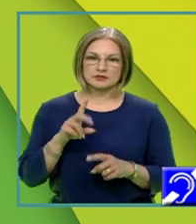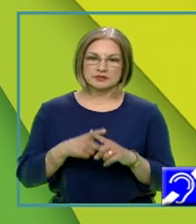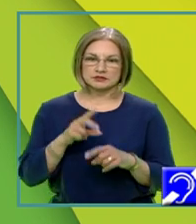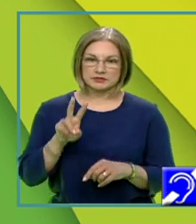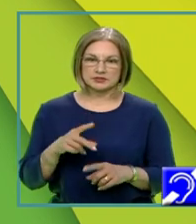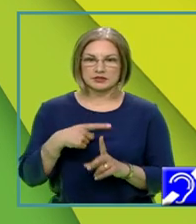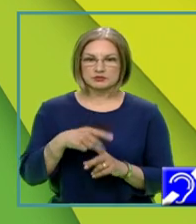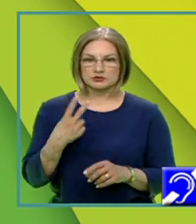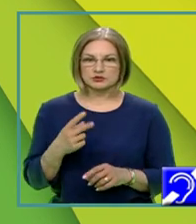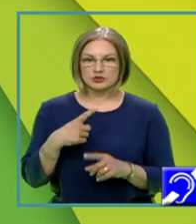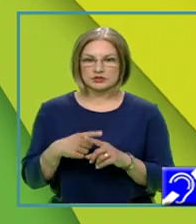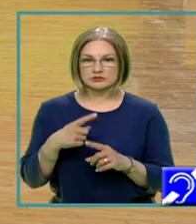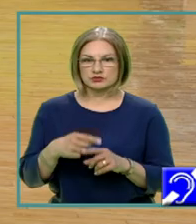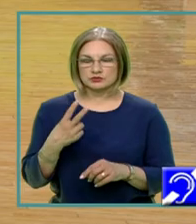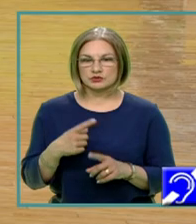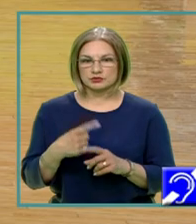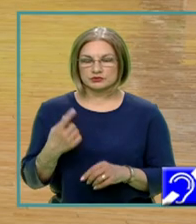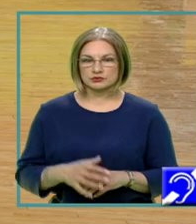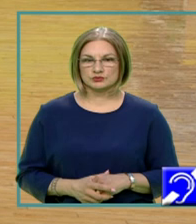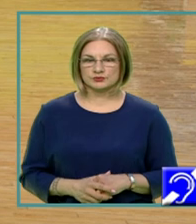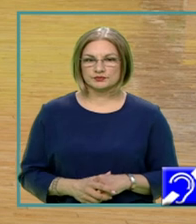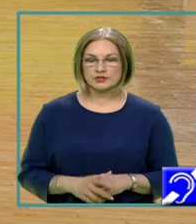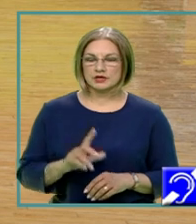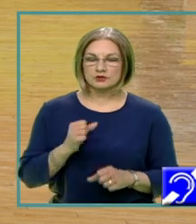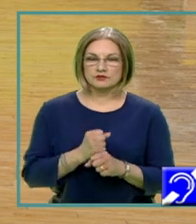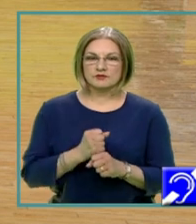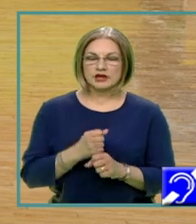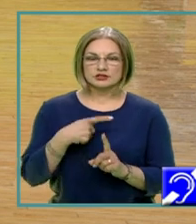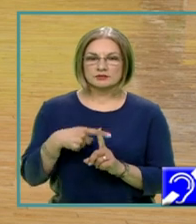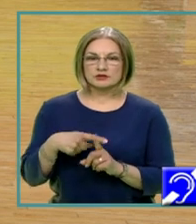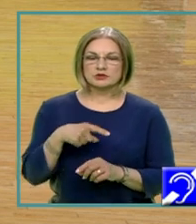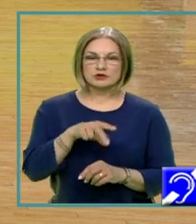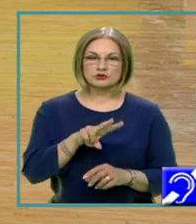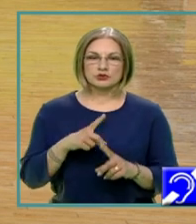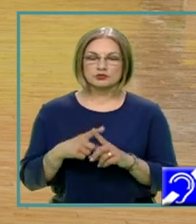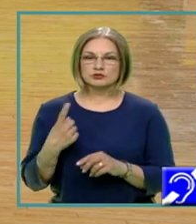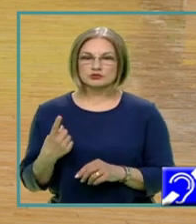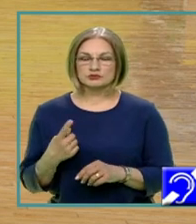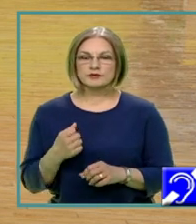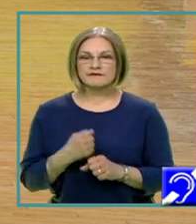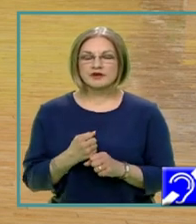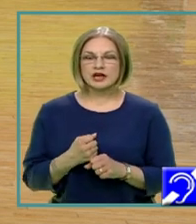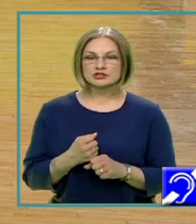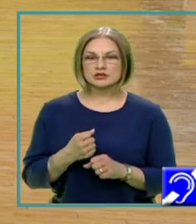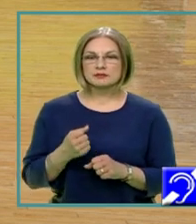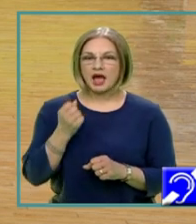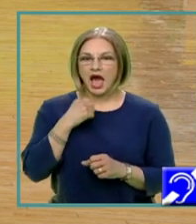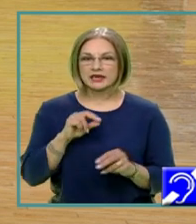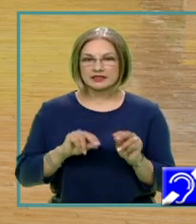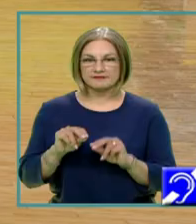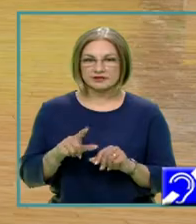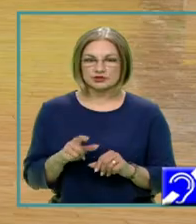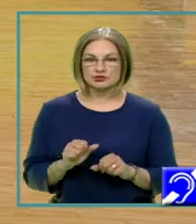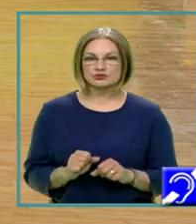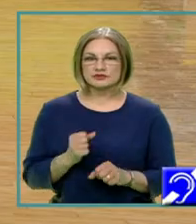plus 2x plus 2 plus 1 nu vom efectua adunarea lui 2 plus 1 ceva facem un artificiu în sensul că vom aplica